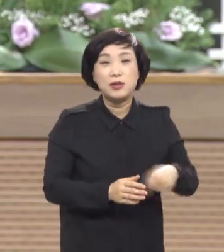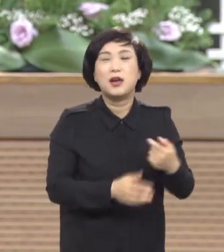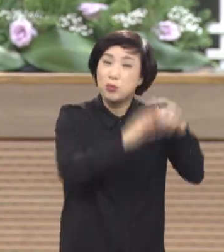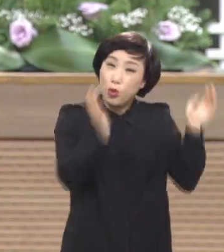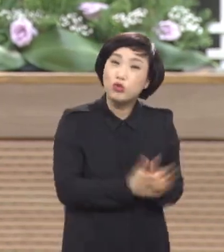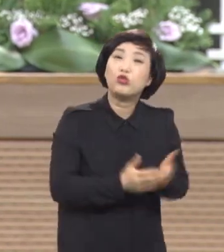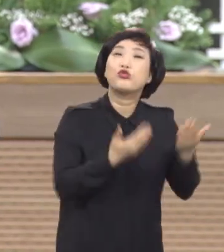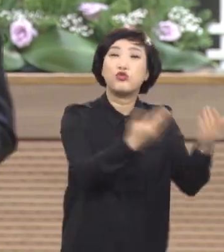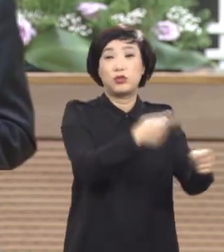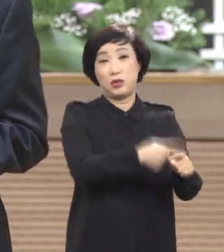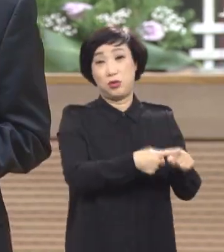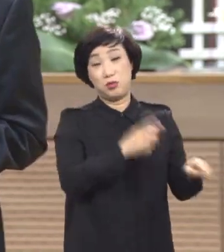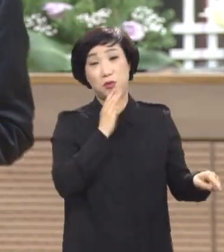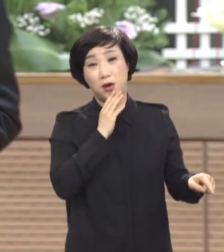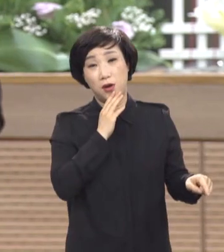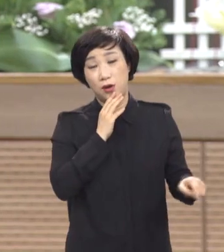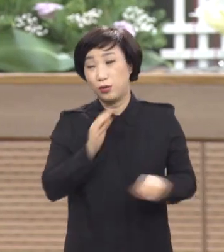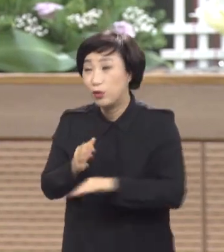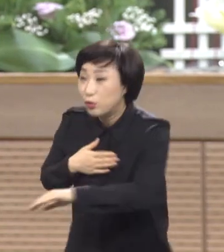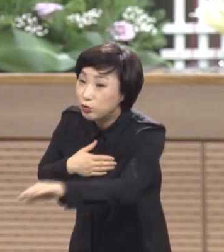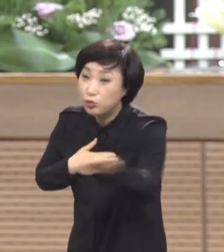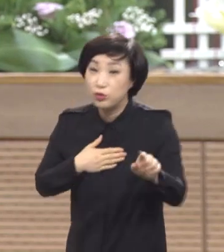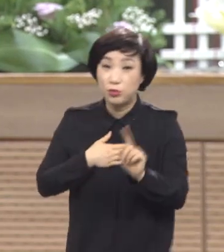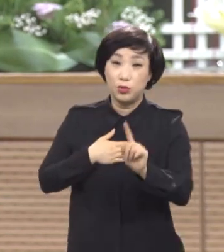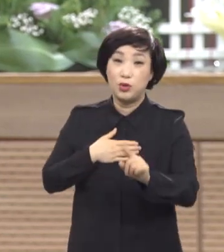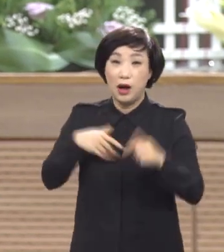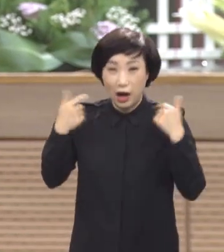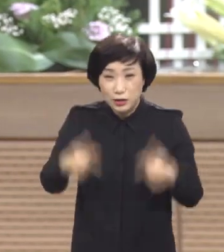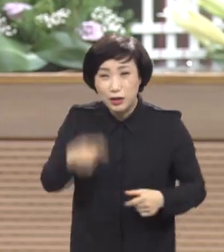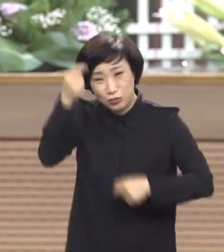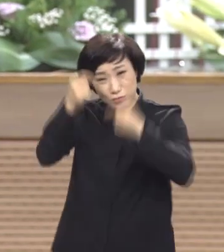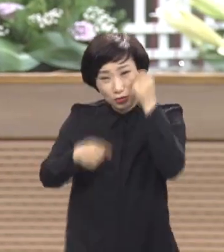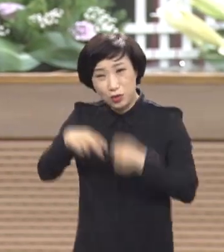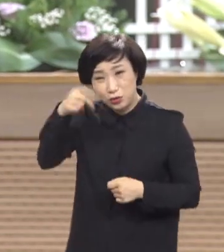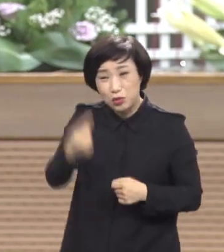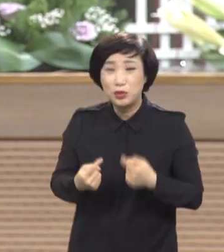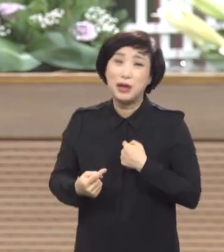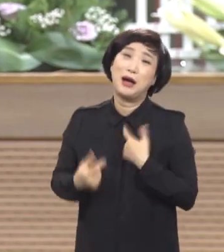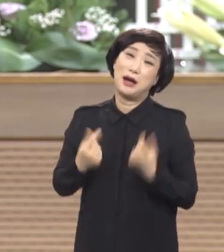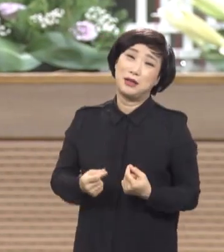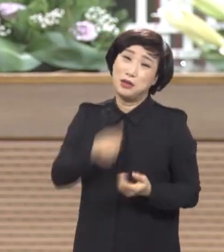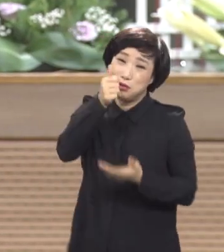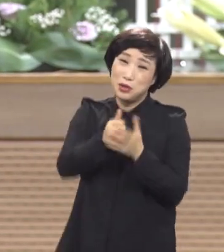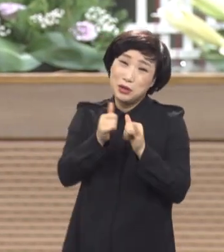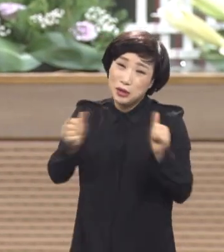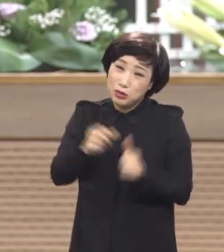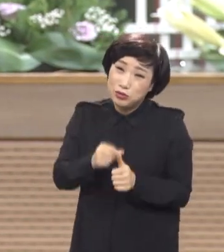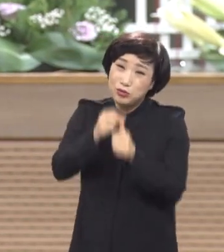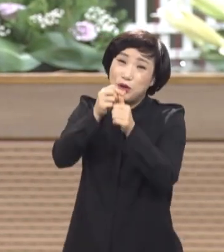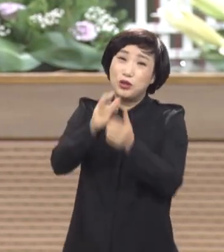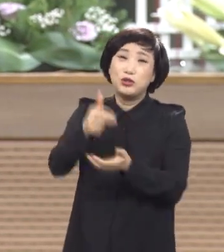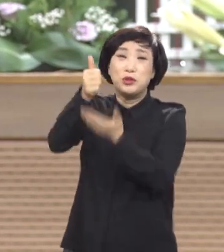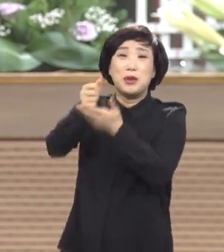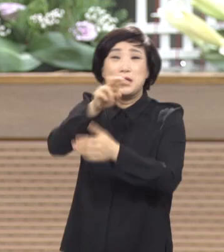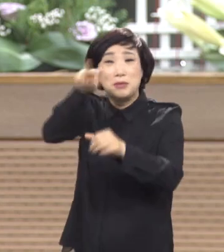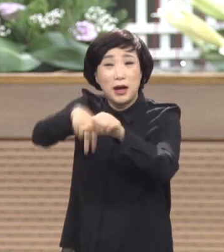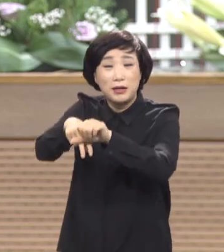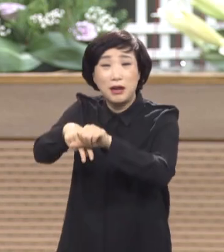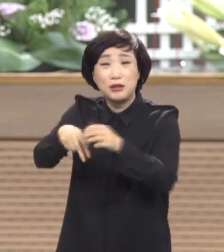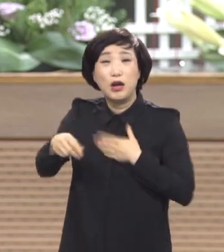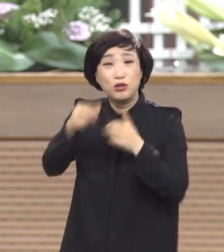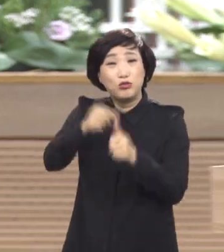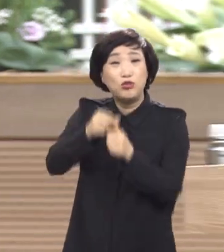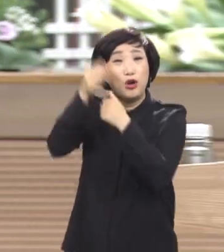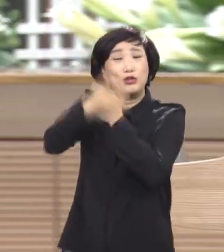얘기야 우리도 늘 울어도 나 같은 죄인 살리신 주십자가 달려서 날